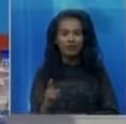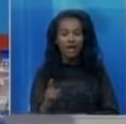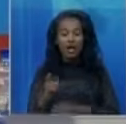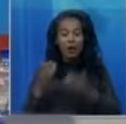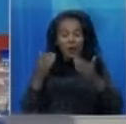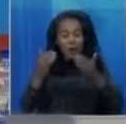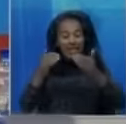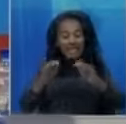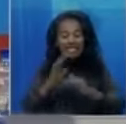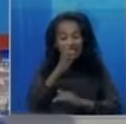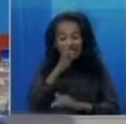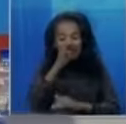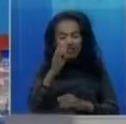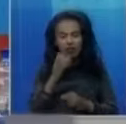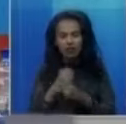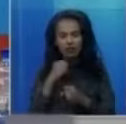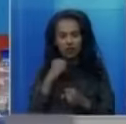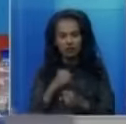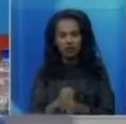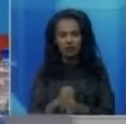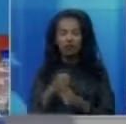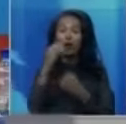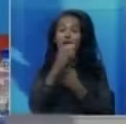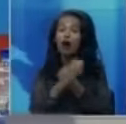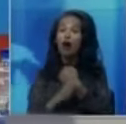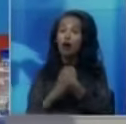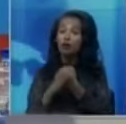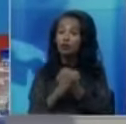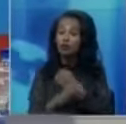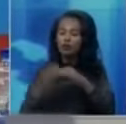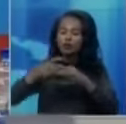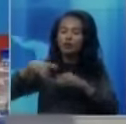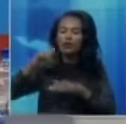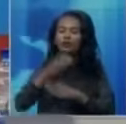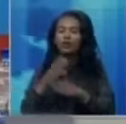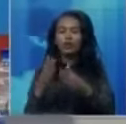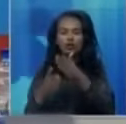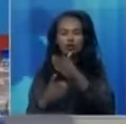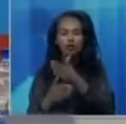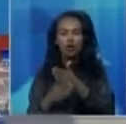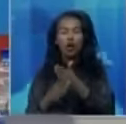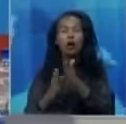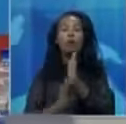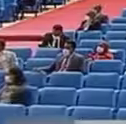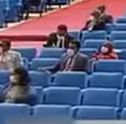መለስተኛ የፈጠራ ስራ ሰርተን ሀገሪቱን በከፍተኛ ደረጃ ማሳደግ ይቻላል።